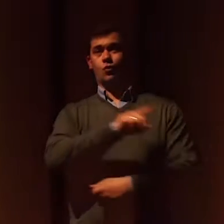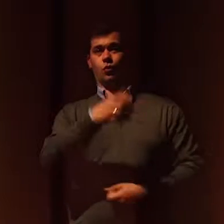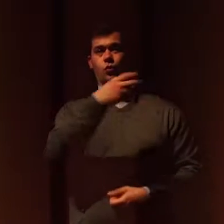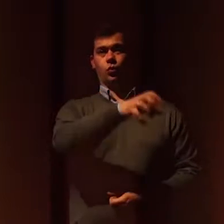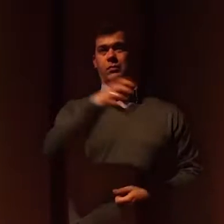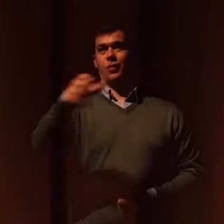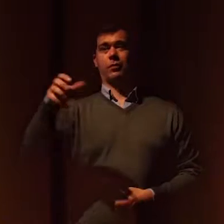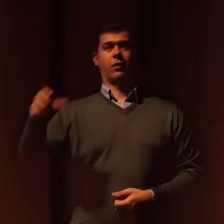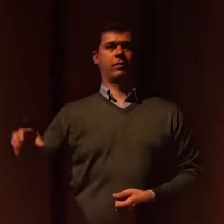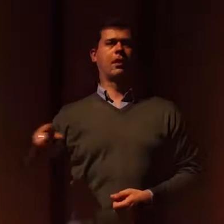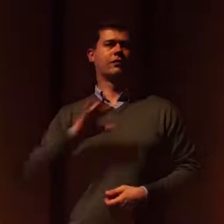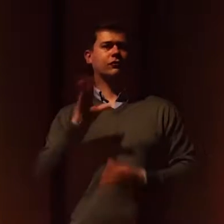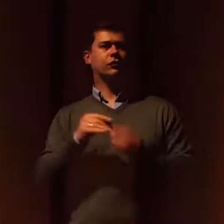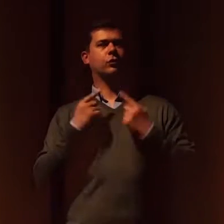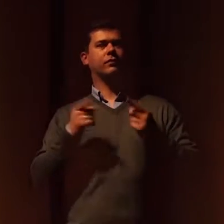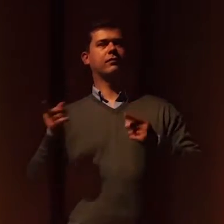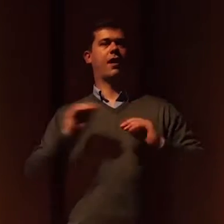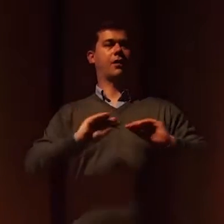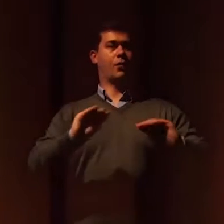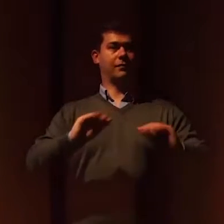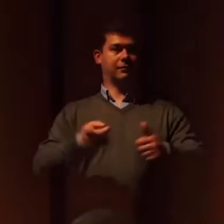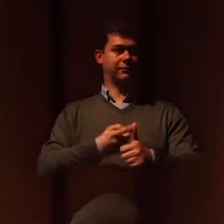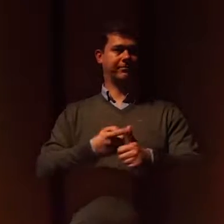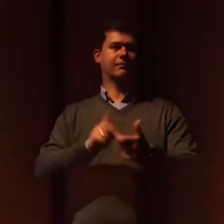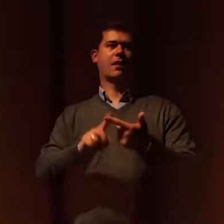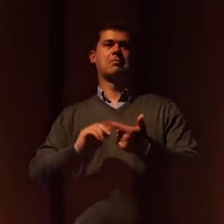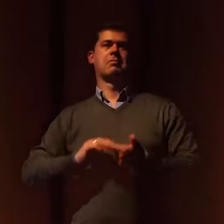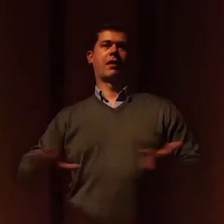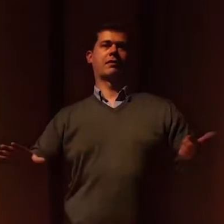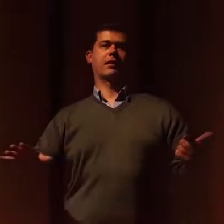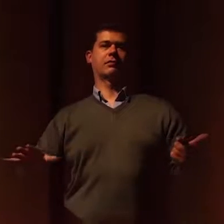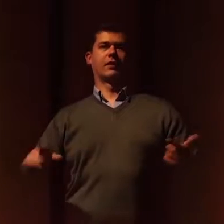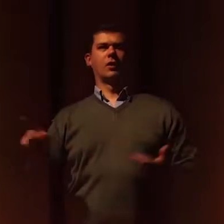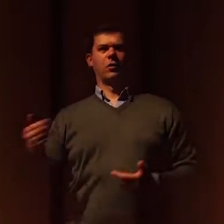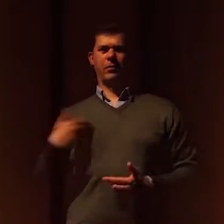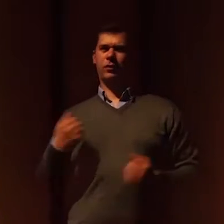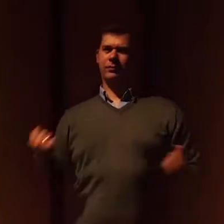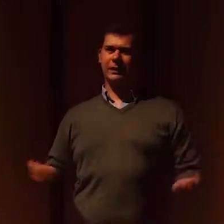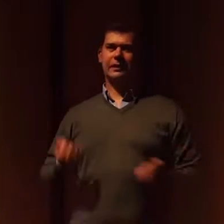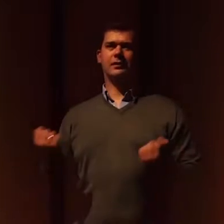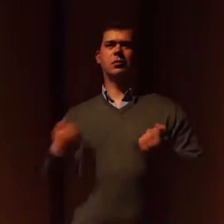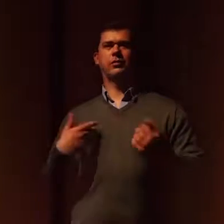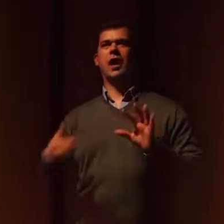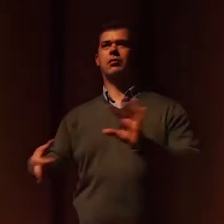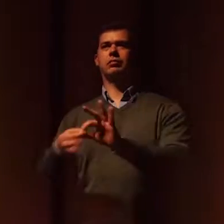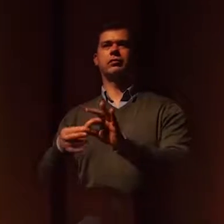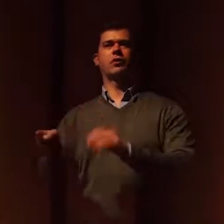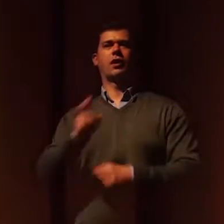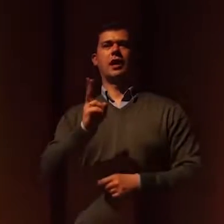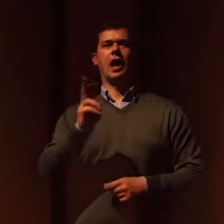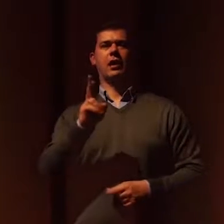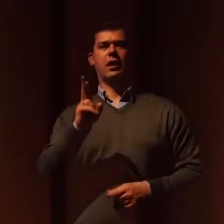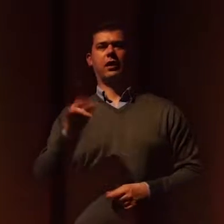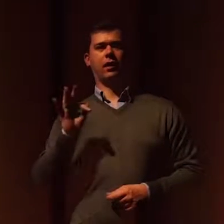mówili właśnie o sprawie Edukacji i mediów ja starałam się z mediami też zawrzeć tutaj pewne i razem z krajową radą